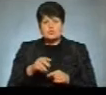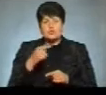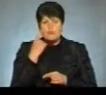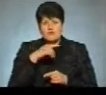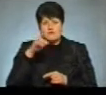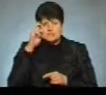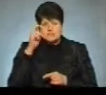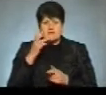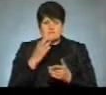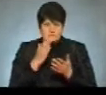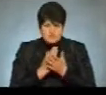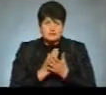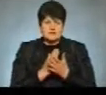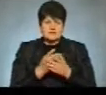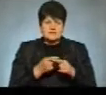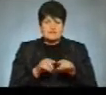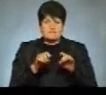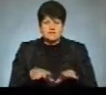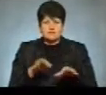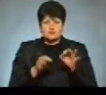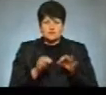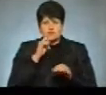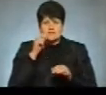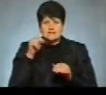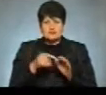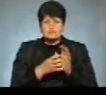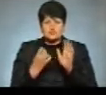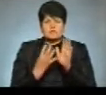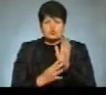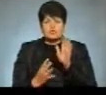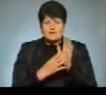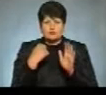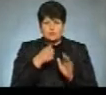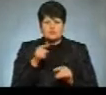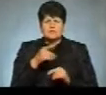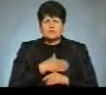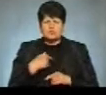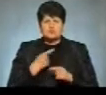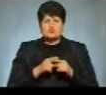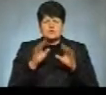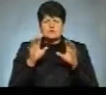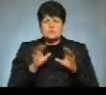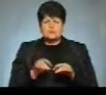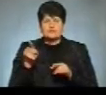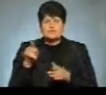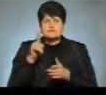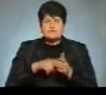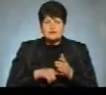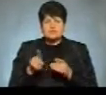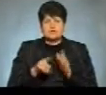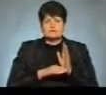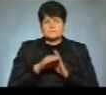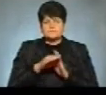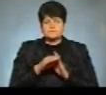вирішив Конституційний суд України в 1999 році. Вони не хочуть цього закону, бо вони сподіваються, що на